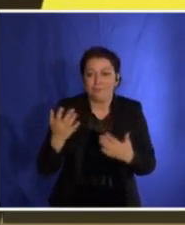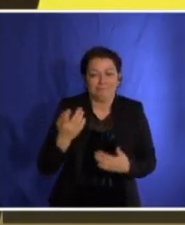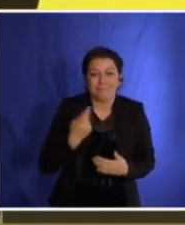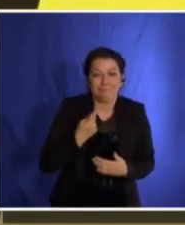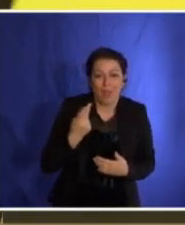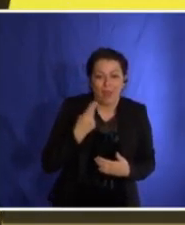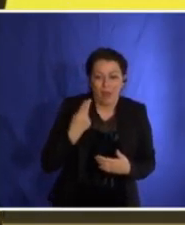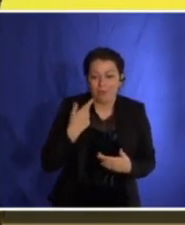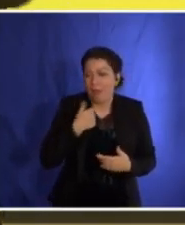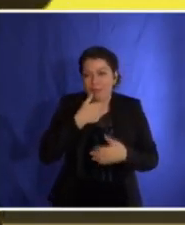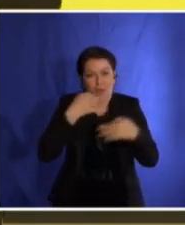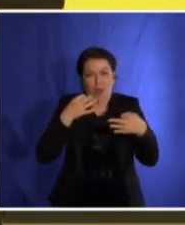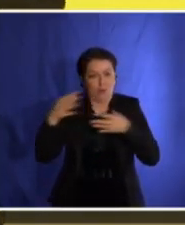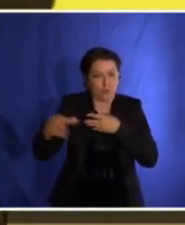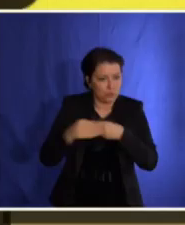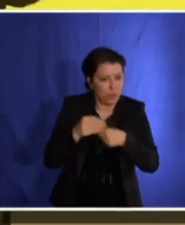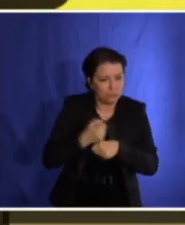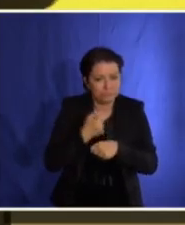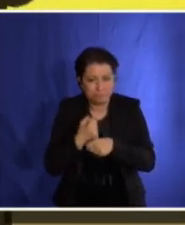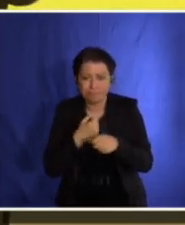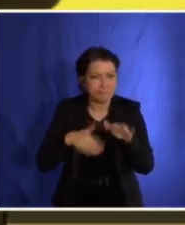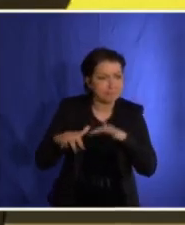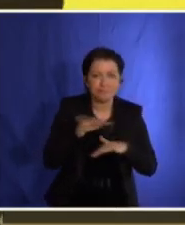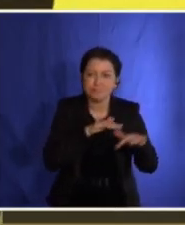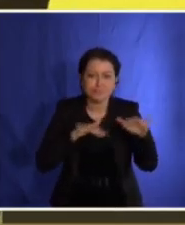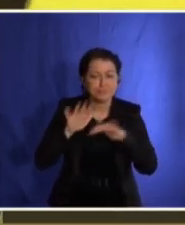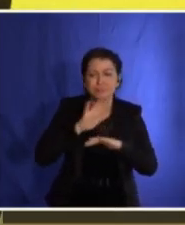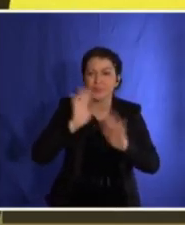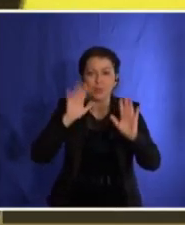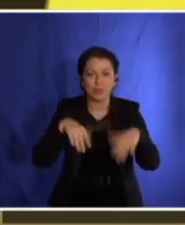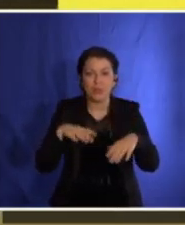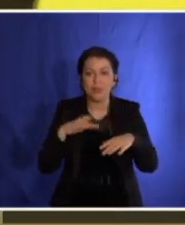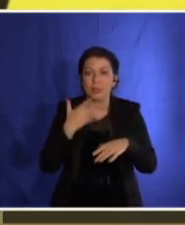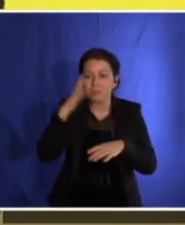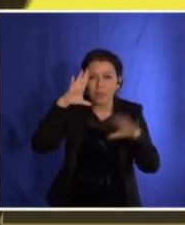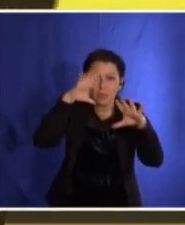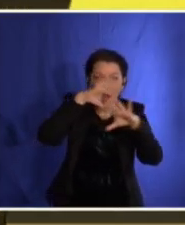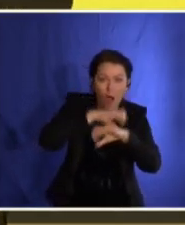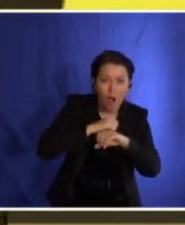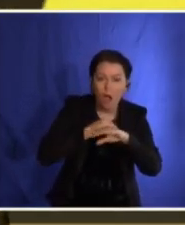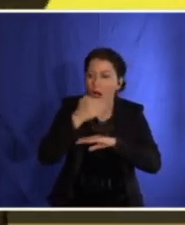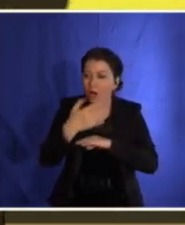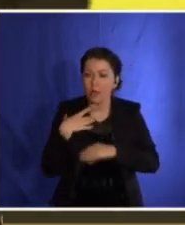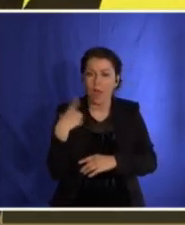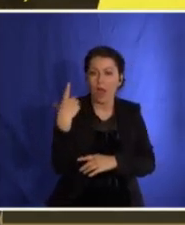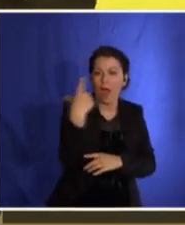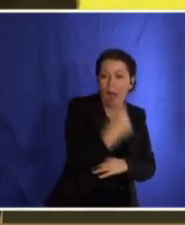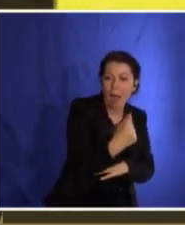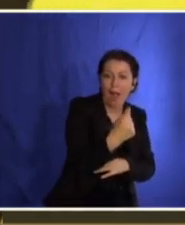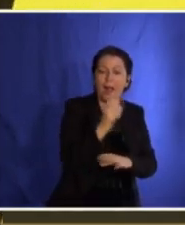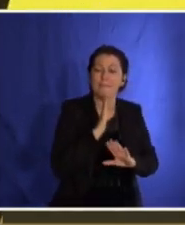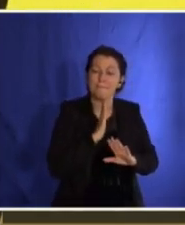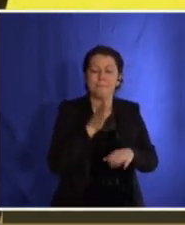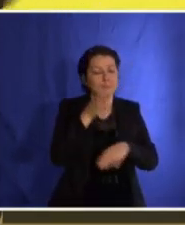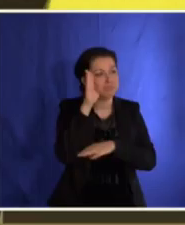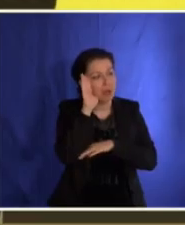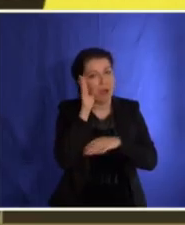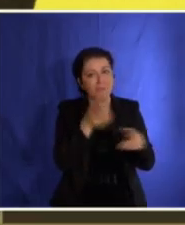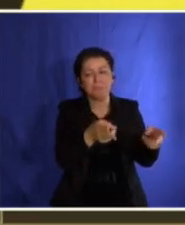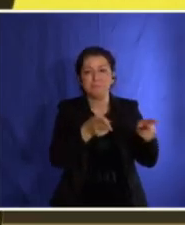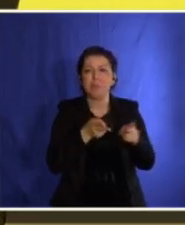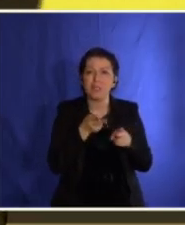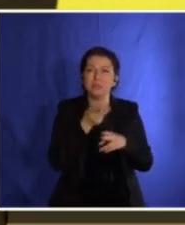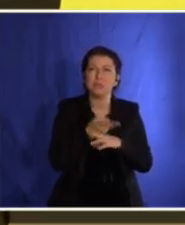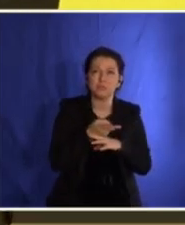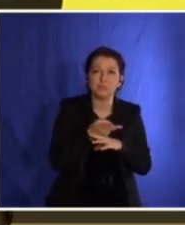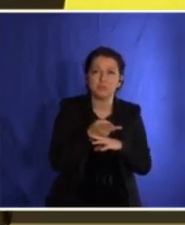gemeinsam den Tag verbracht haben und irgendwann das um 11 Mitternacht aus war, ich heimgegangen bin, schlafen gegangen bin, im Bett gelegen bin, kam dann meistens um